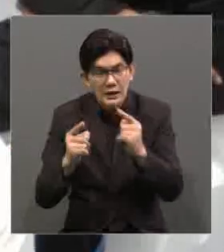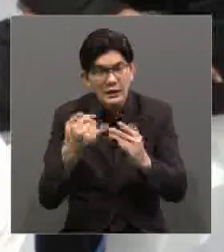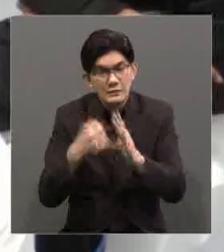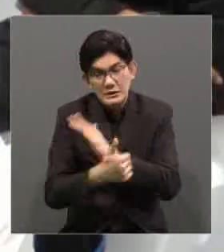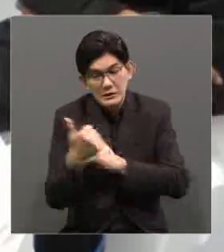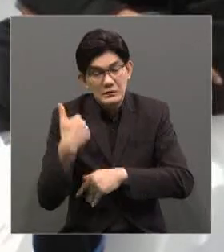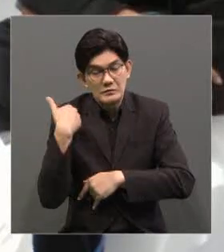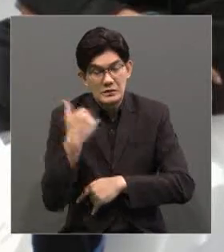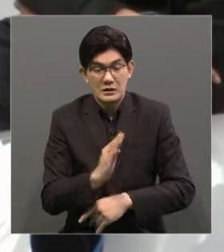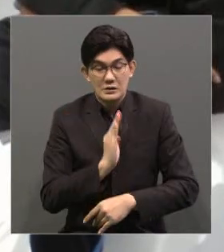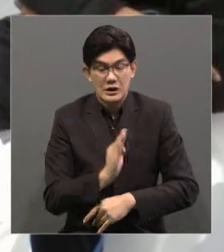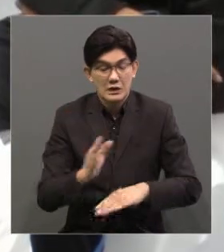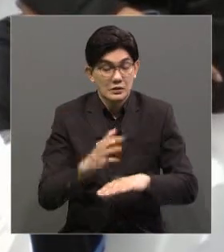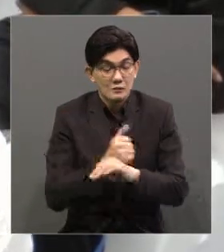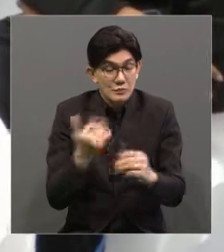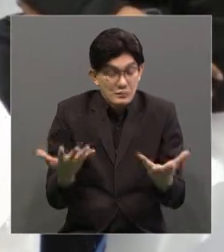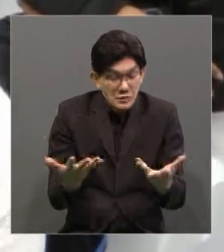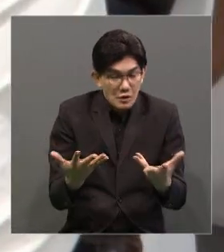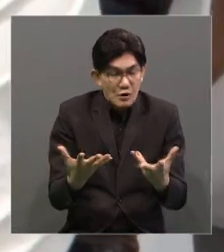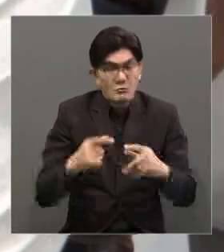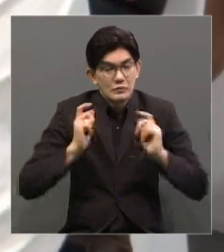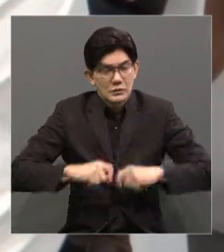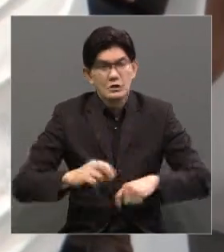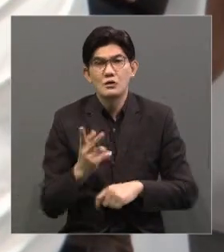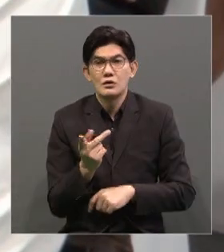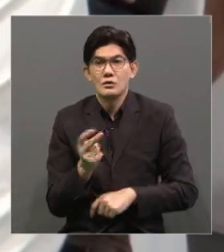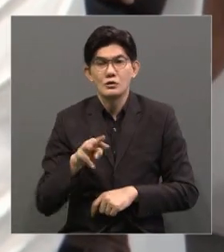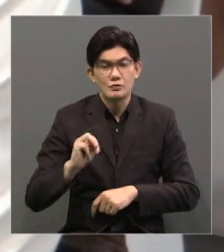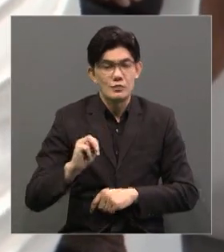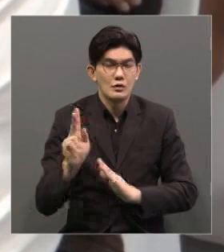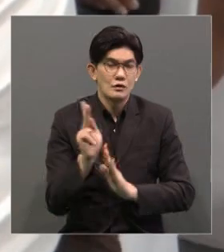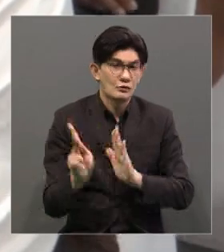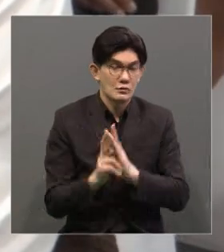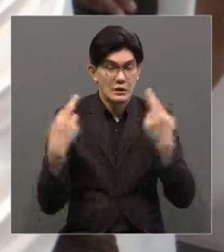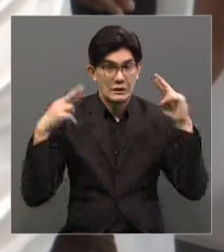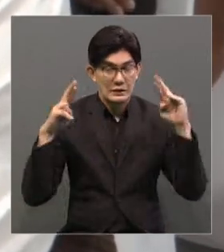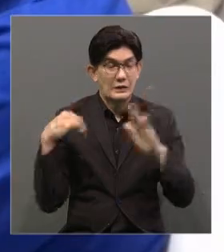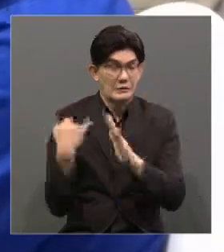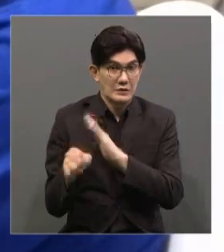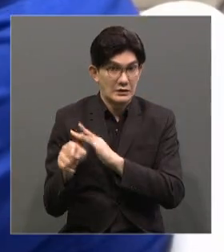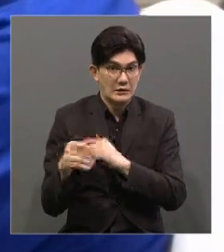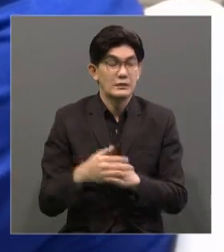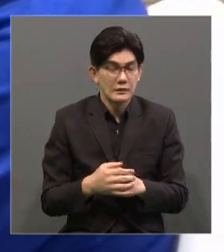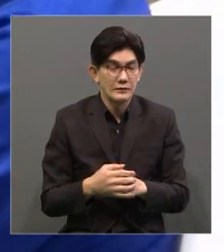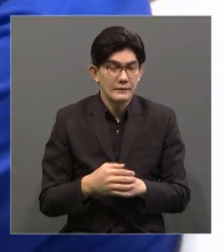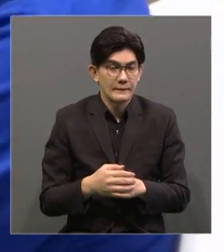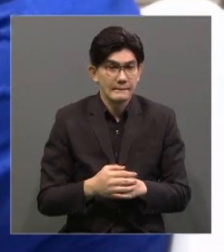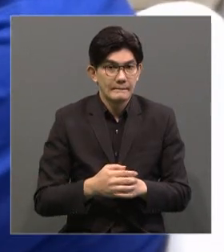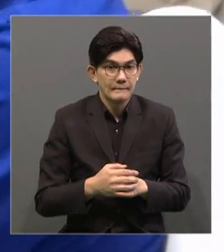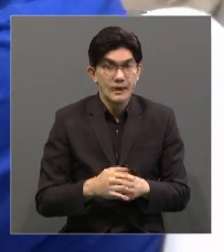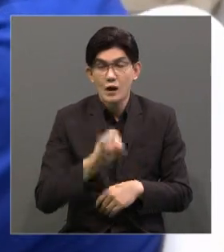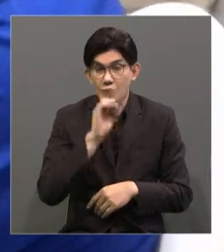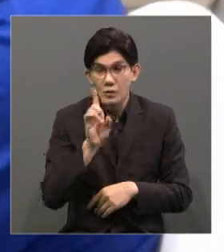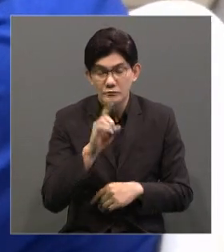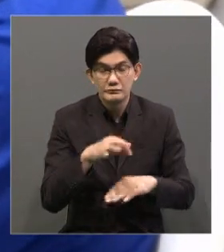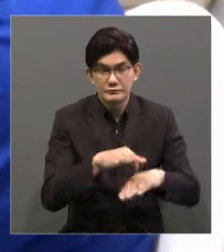พราะว่าความไม่เป็นกลางทางการเมืองจะไปผิดตามมติครม.กับกฎหมายข้าราชการพลเรือนแต่บางครั้งนะครับเลขากกต.บอกว่า